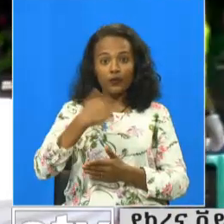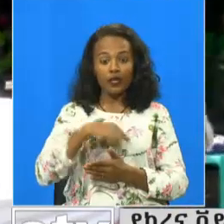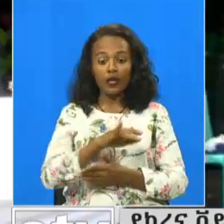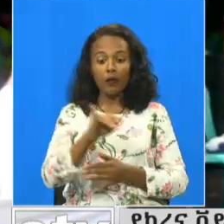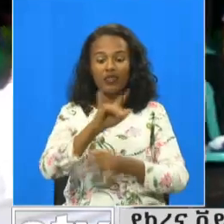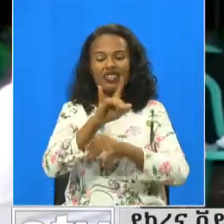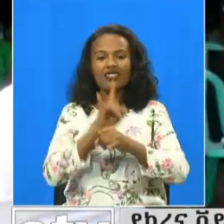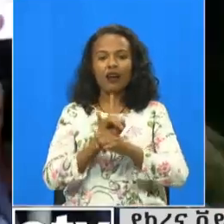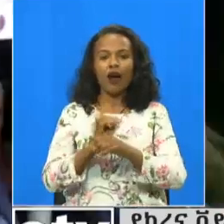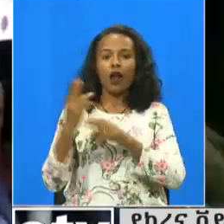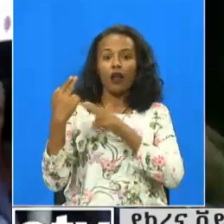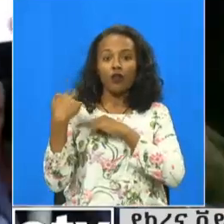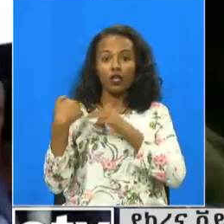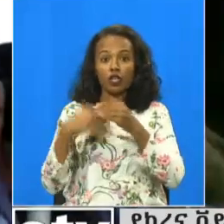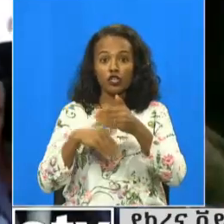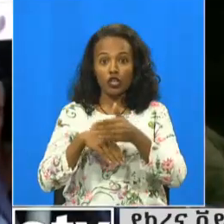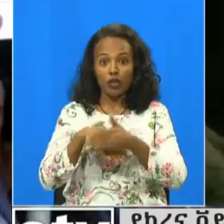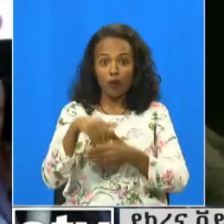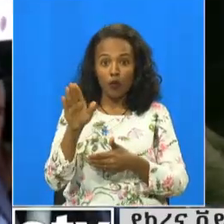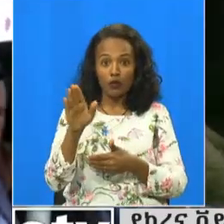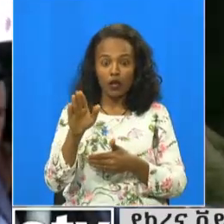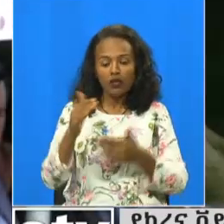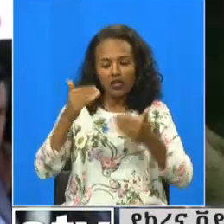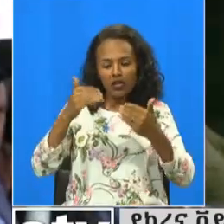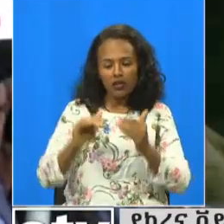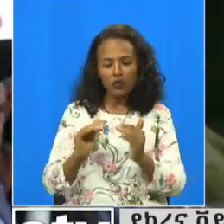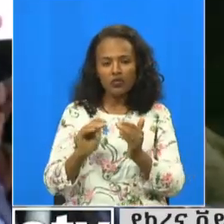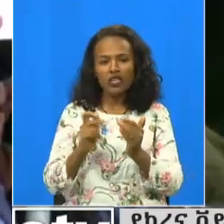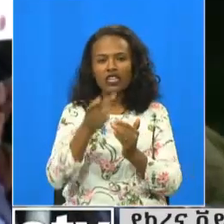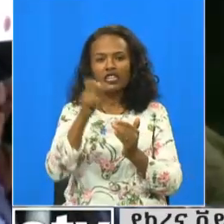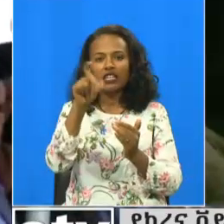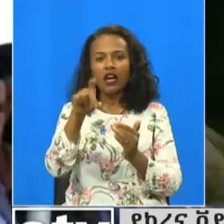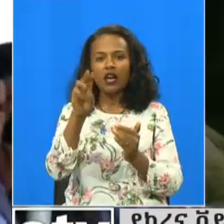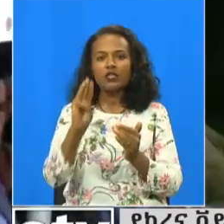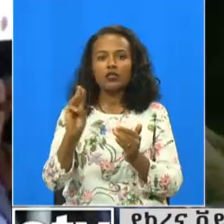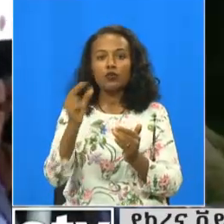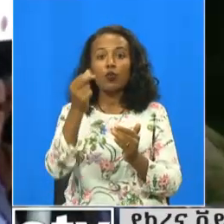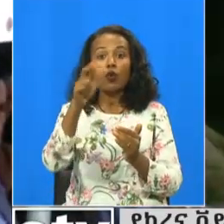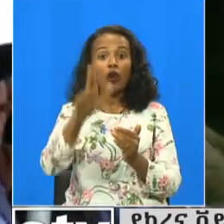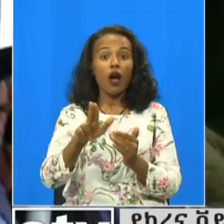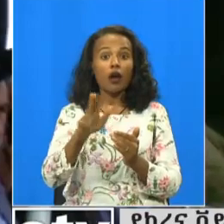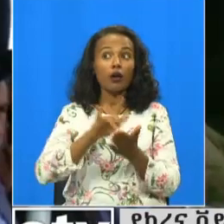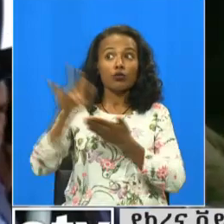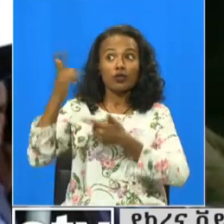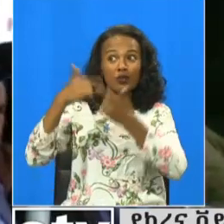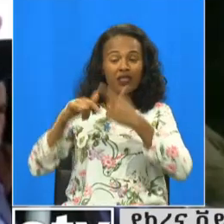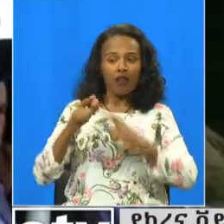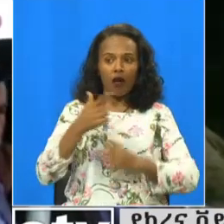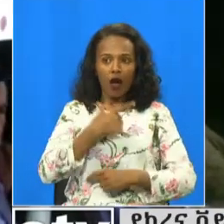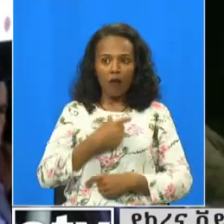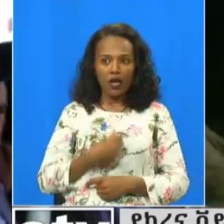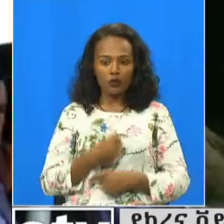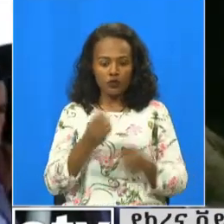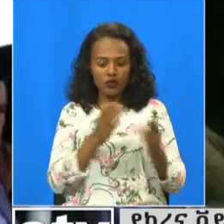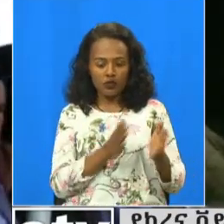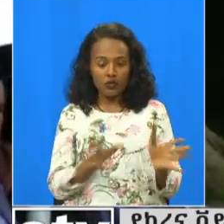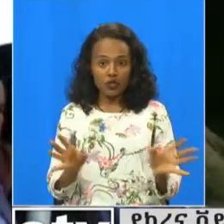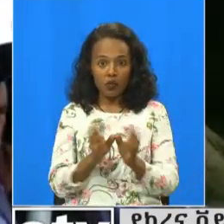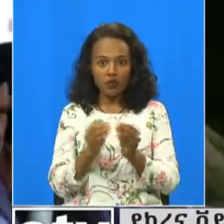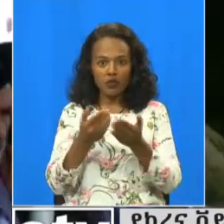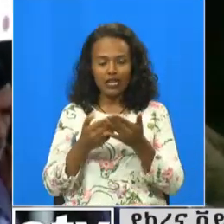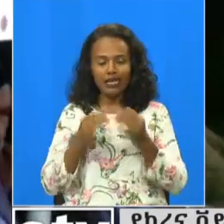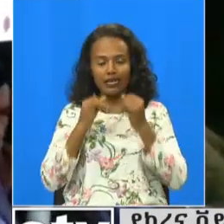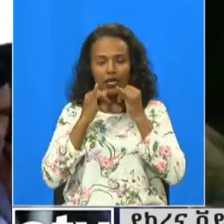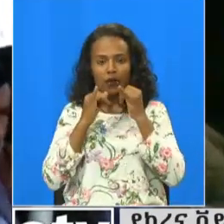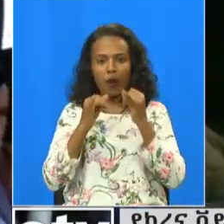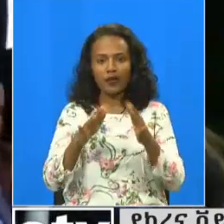ጋር ኃላፊነታችንን ለመወጣት የተወሰኑ የዲያስፖራ ማህበር አባላቶች ተሰባስበን ይህንን ለማበርከት